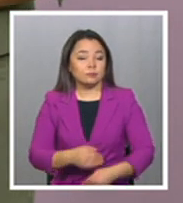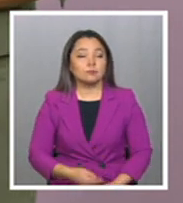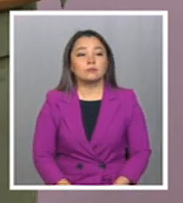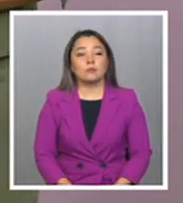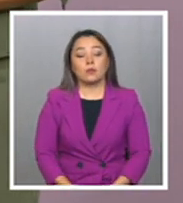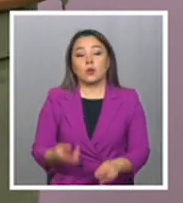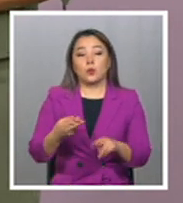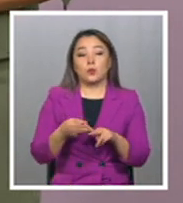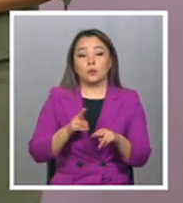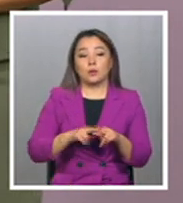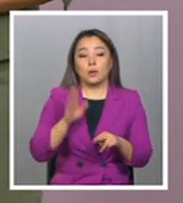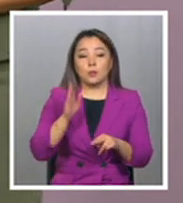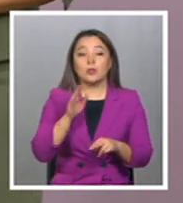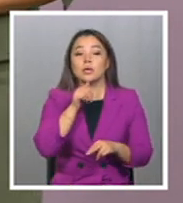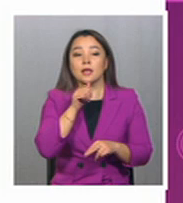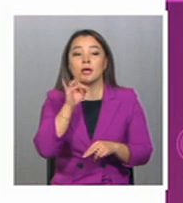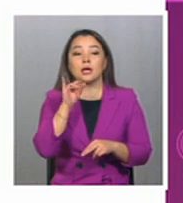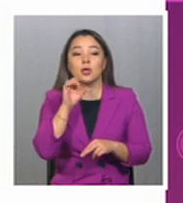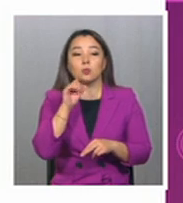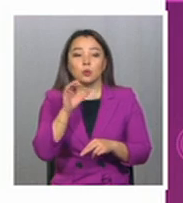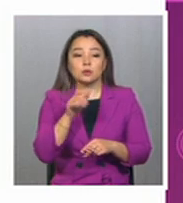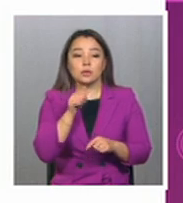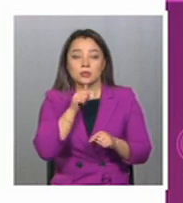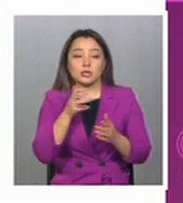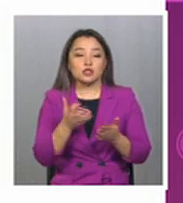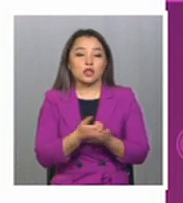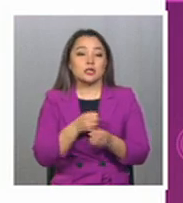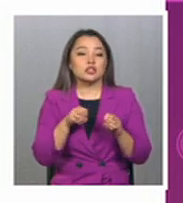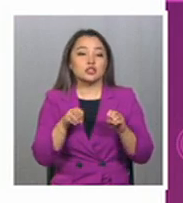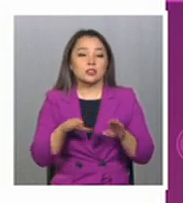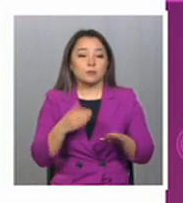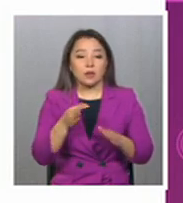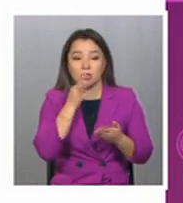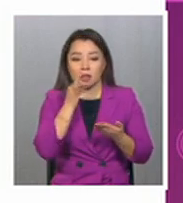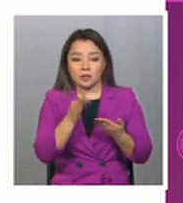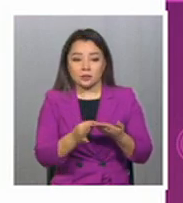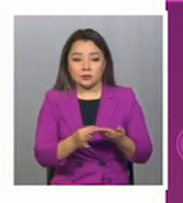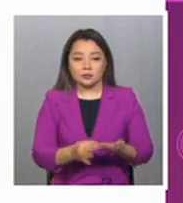Олай болса, ребустың шешуін тауып көріңдер.